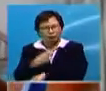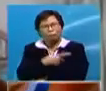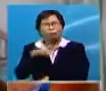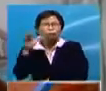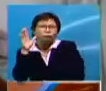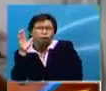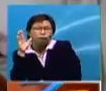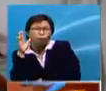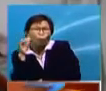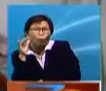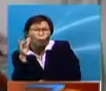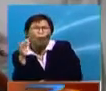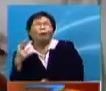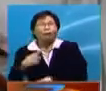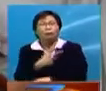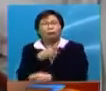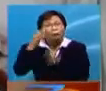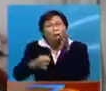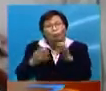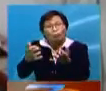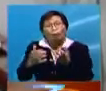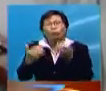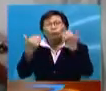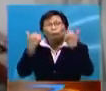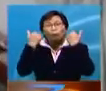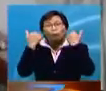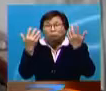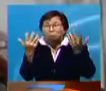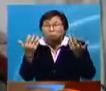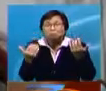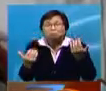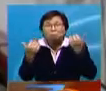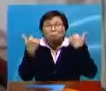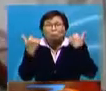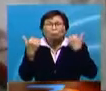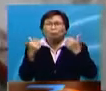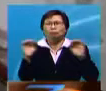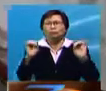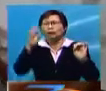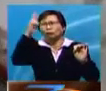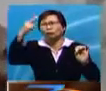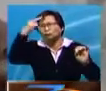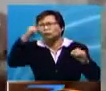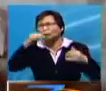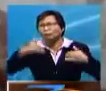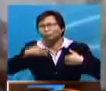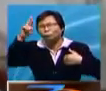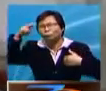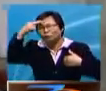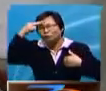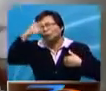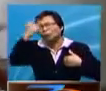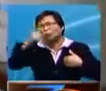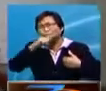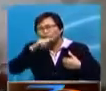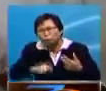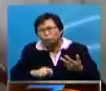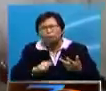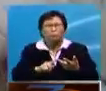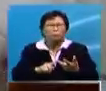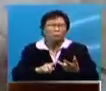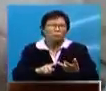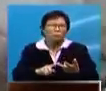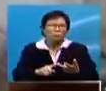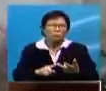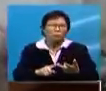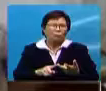mendengar dan kalau nak bersara kerana tanpa sebab Besara kerana tua